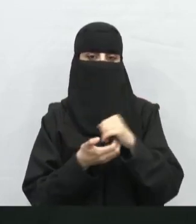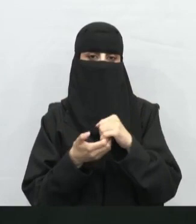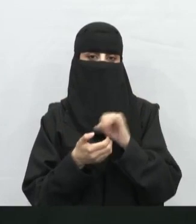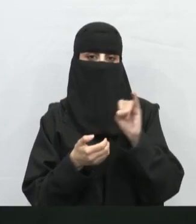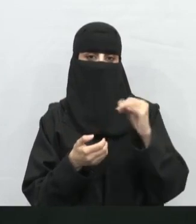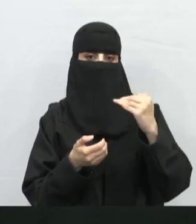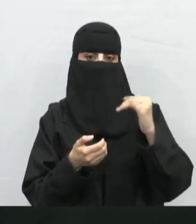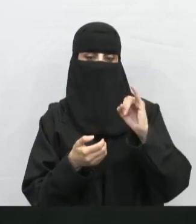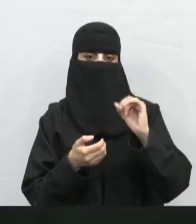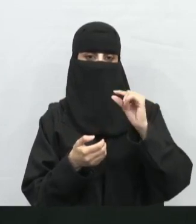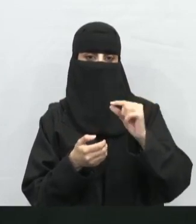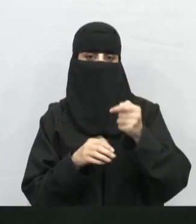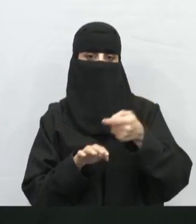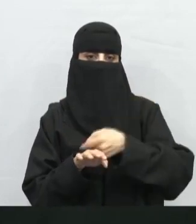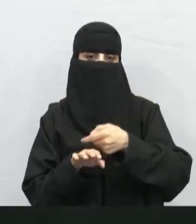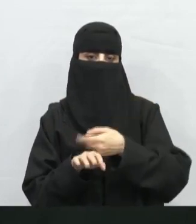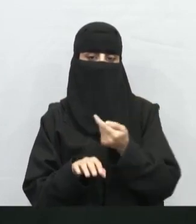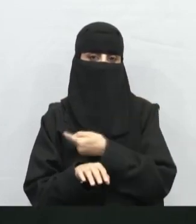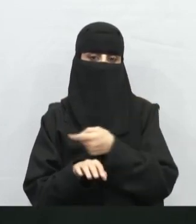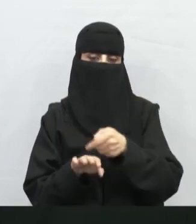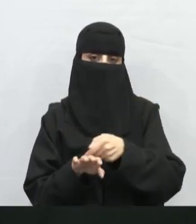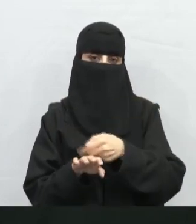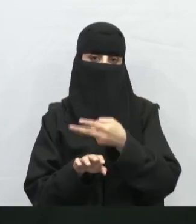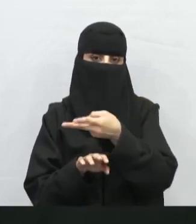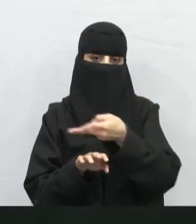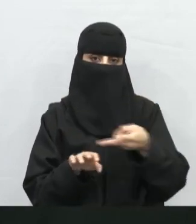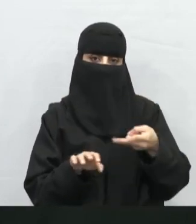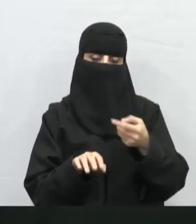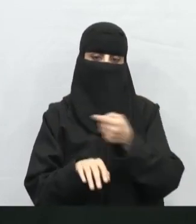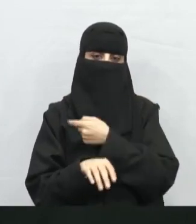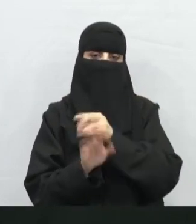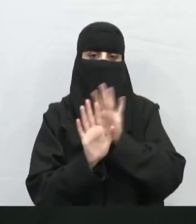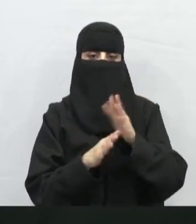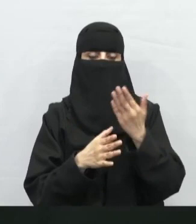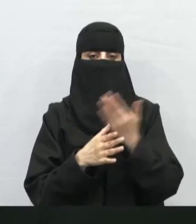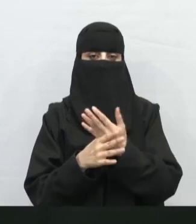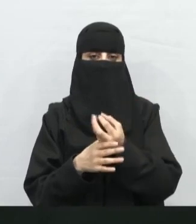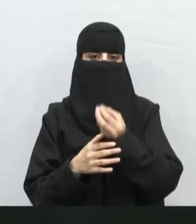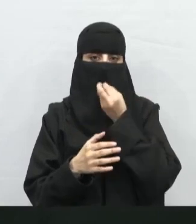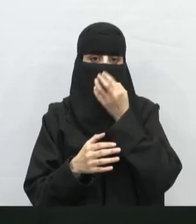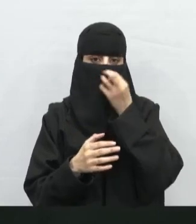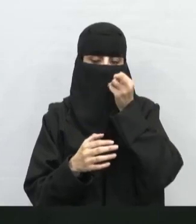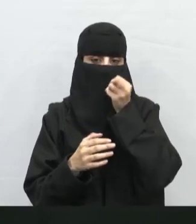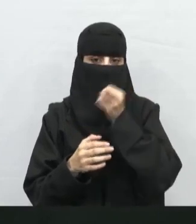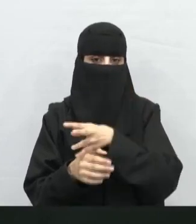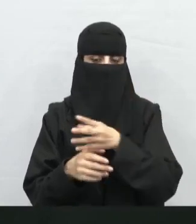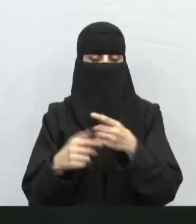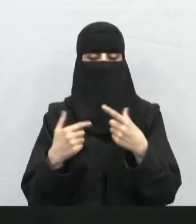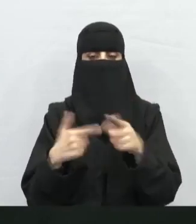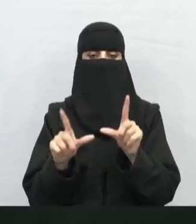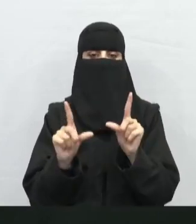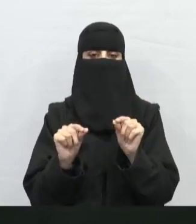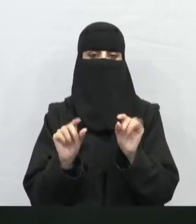محمدا يرقد في المستشفى لانه اكل طعاما ملوثا احسنتم